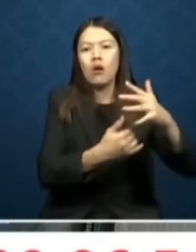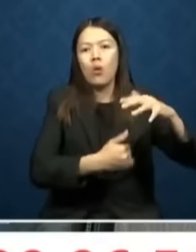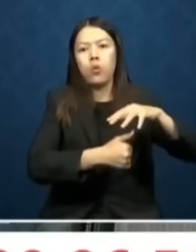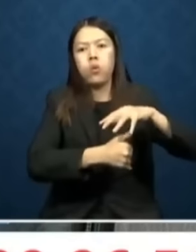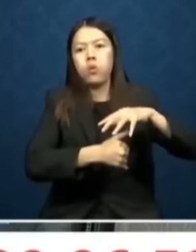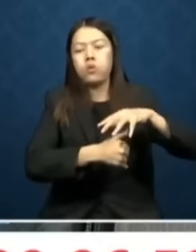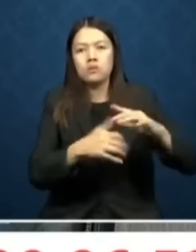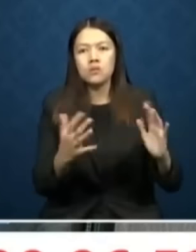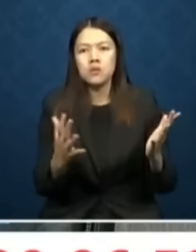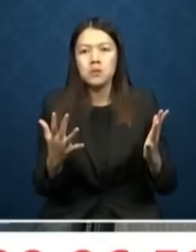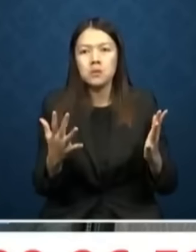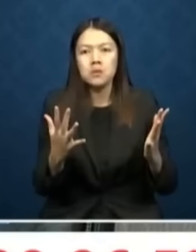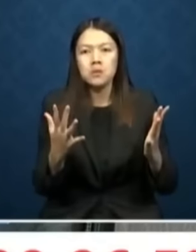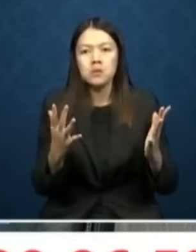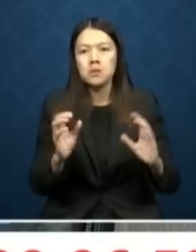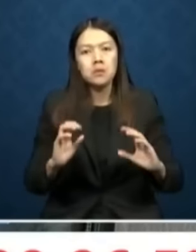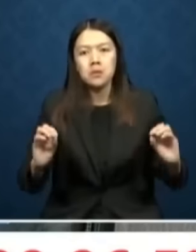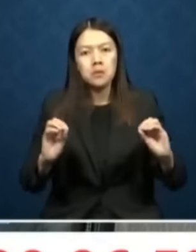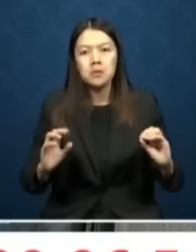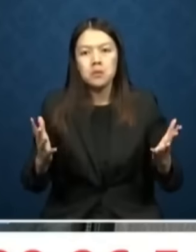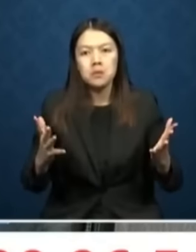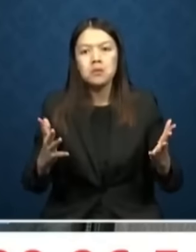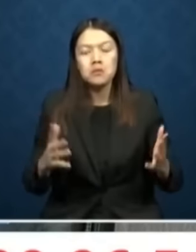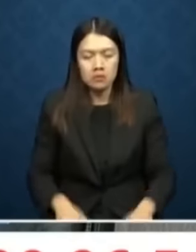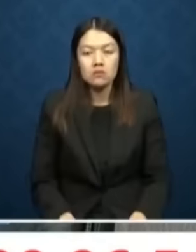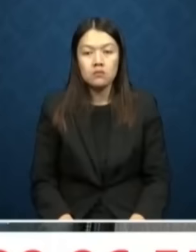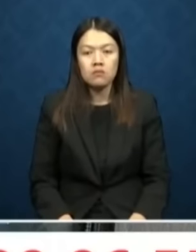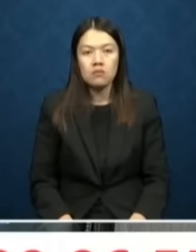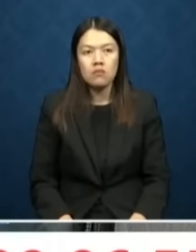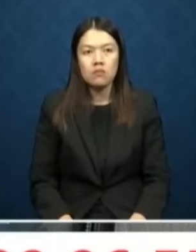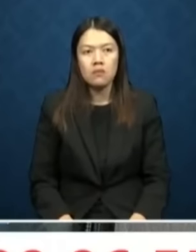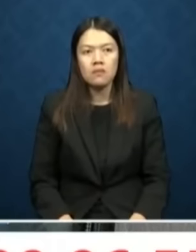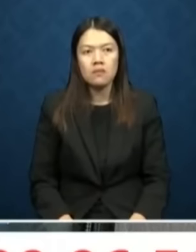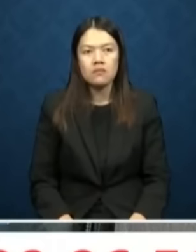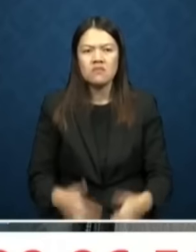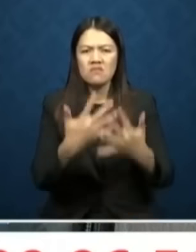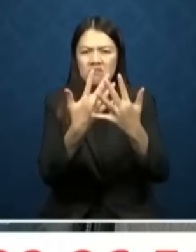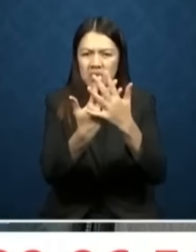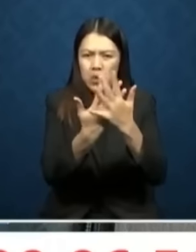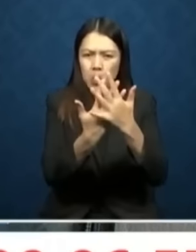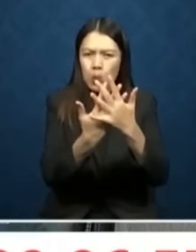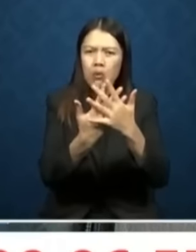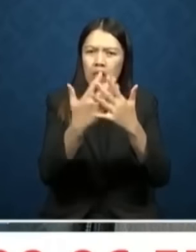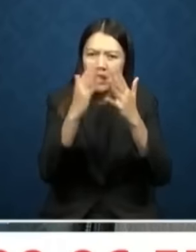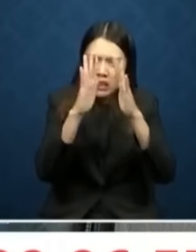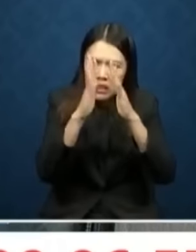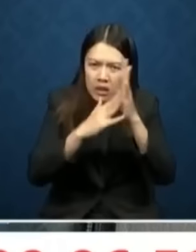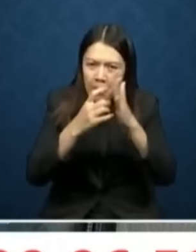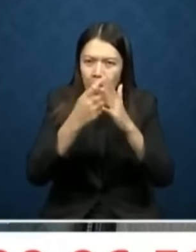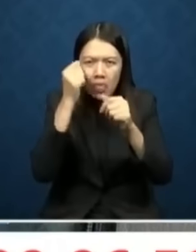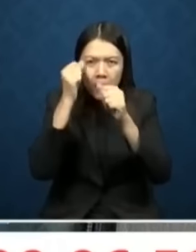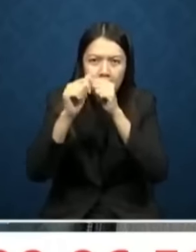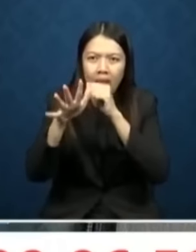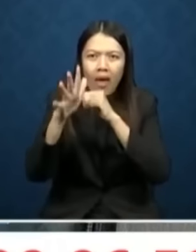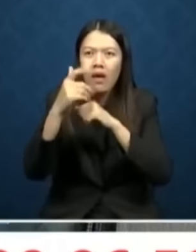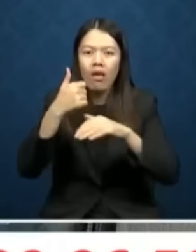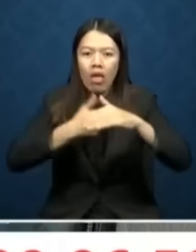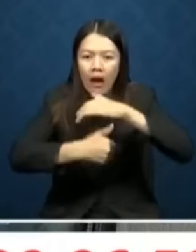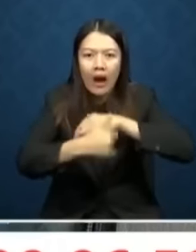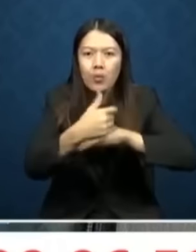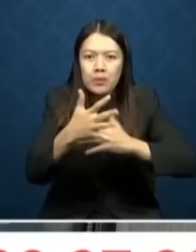ำเลยนะครับผมคิดว่าประตูเรือนจำสีอะไรทำด้วยอะไรท่านอาจจะยังนึกไม่ออกจนกระทั่งบัดนี้ก็เป็นไ